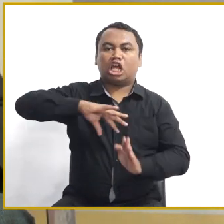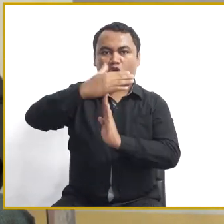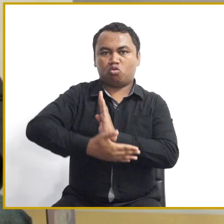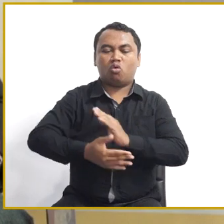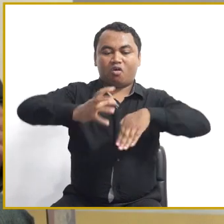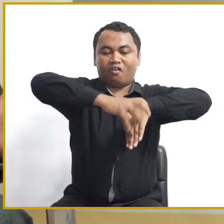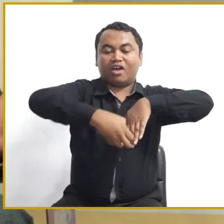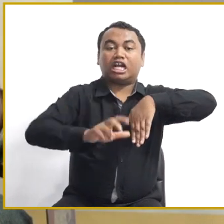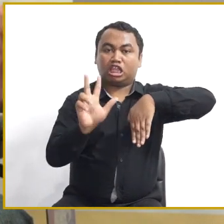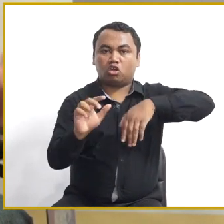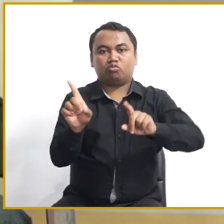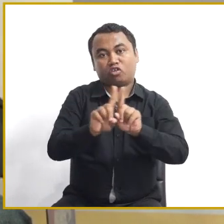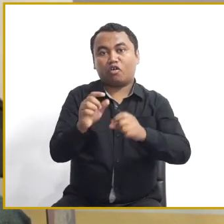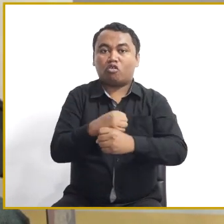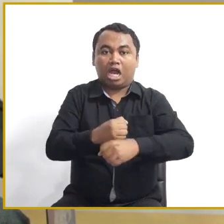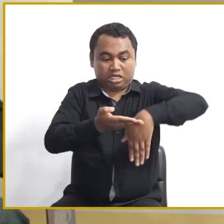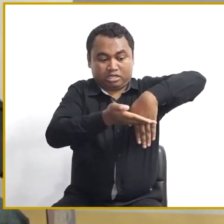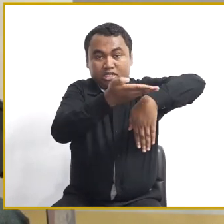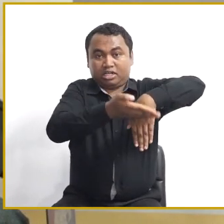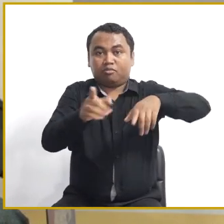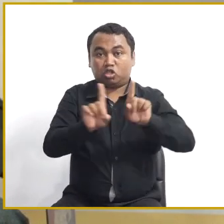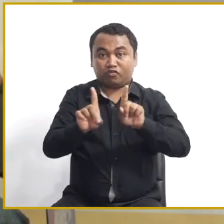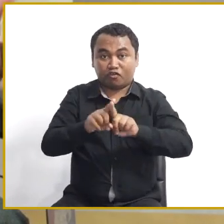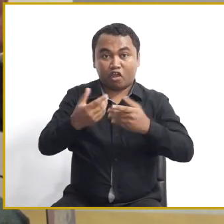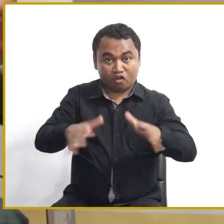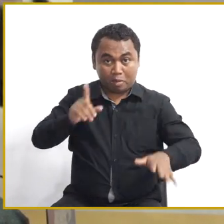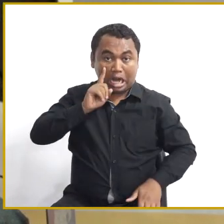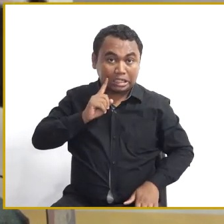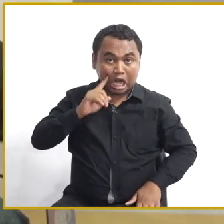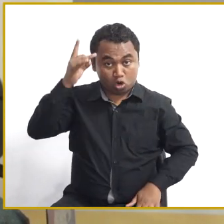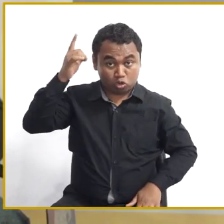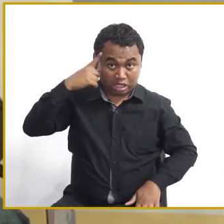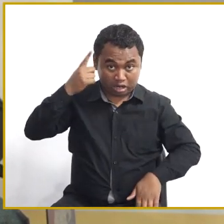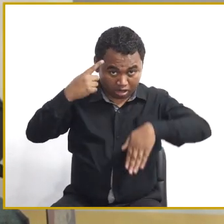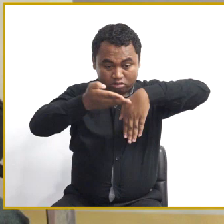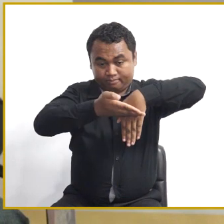hoe ny faritra avaratra zany a mitovitovy ny kolotsaina izy dia manana ny